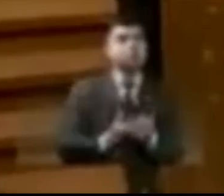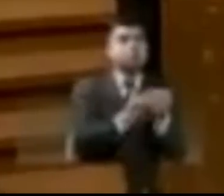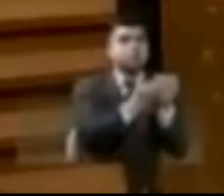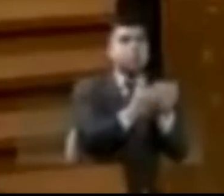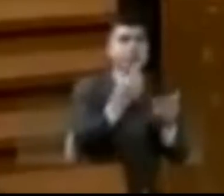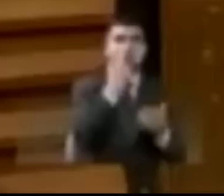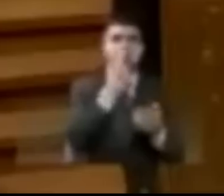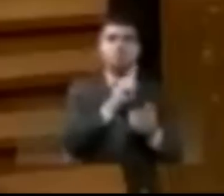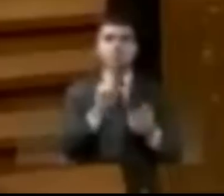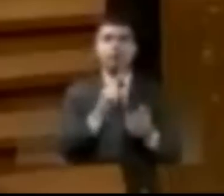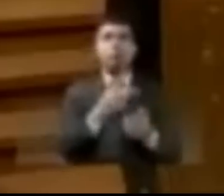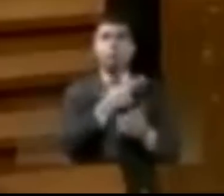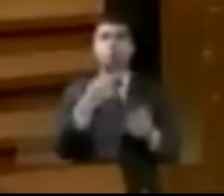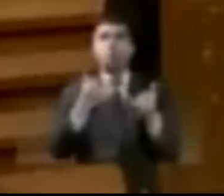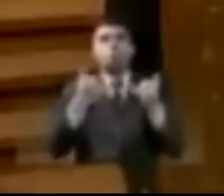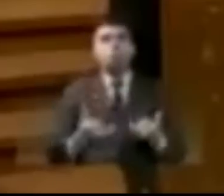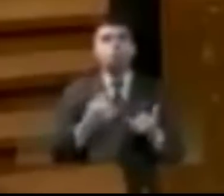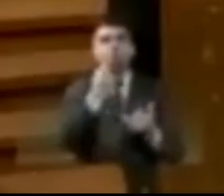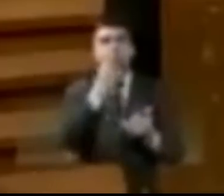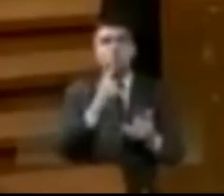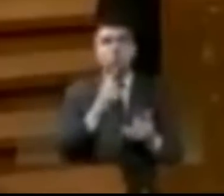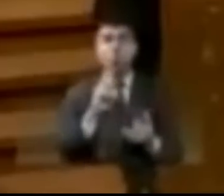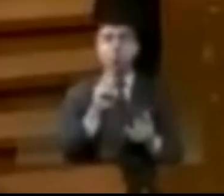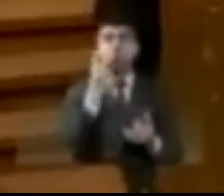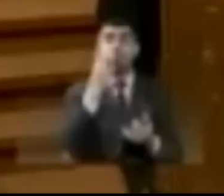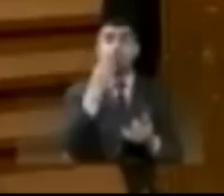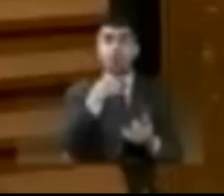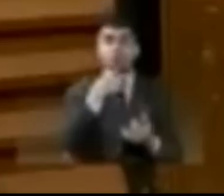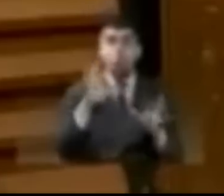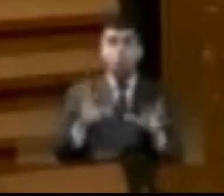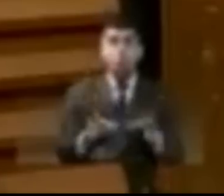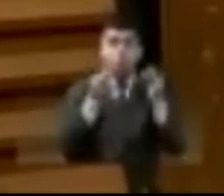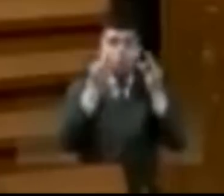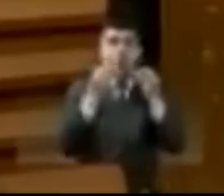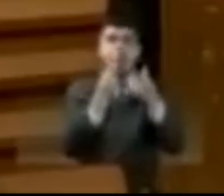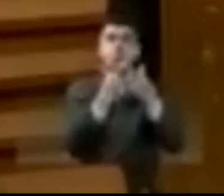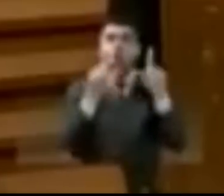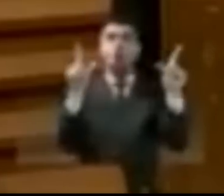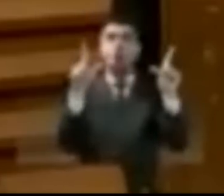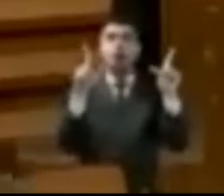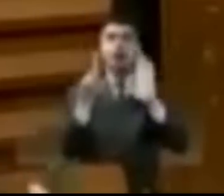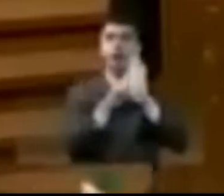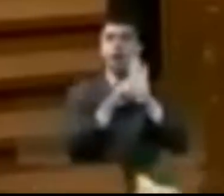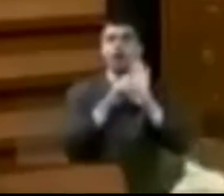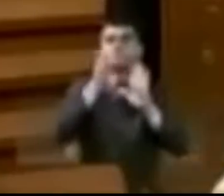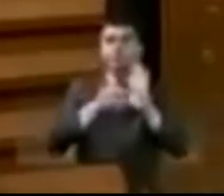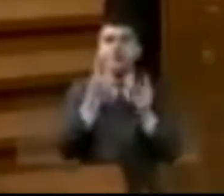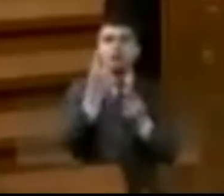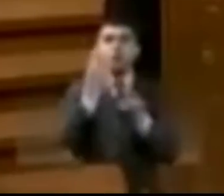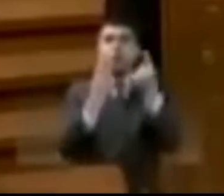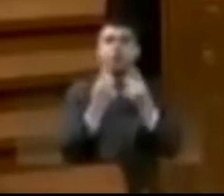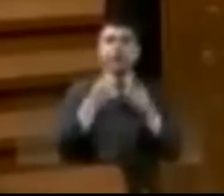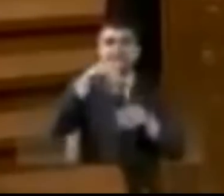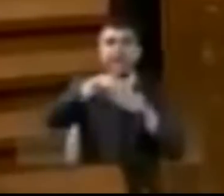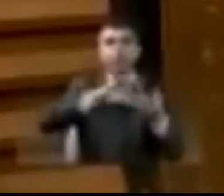هذه الرسالة. الدستور جوج مرات هضر على حرية المعلومات في الفصل 27 وفي الفصل